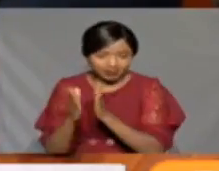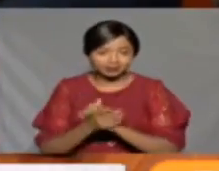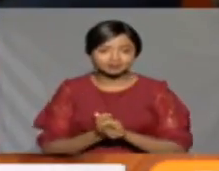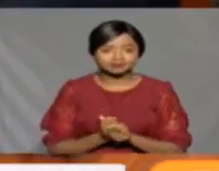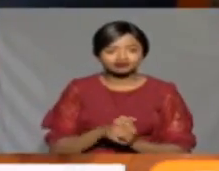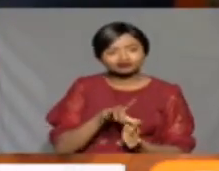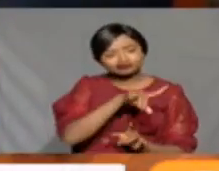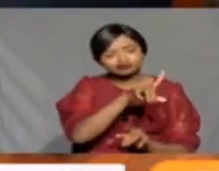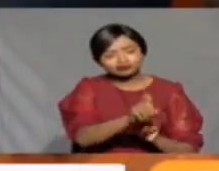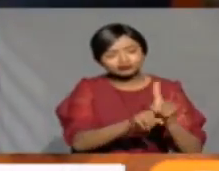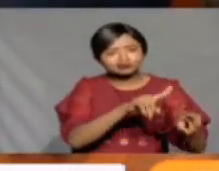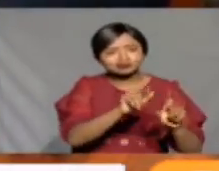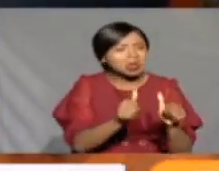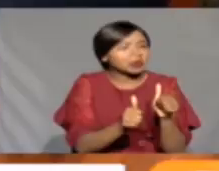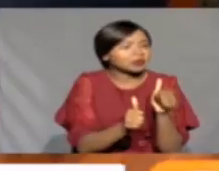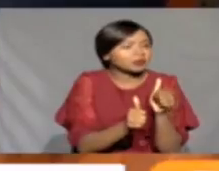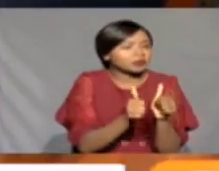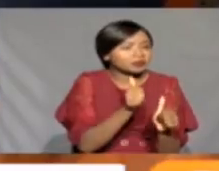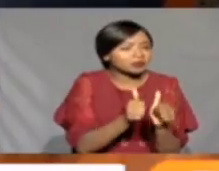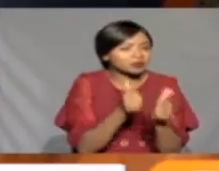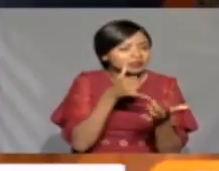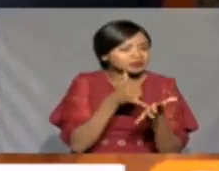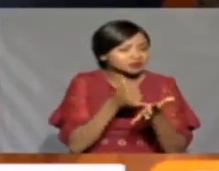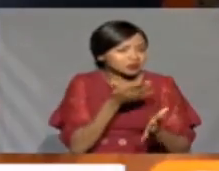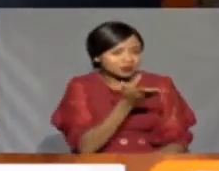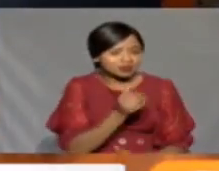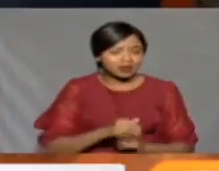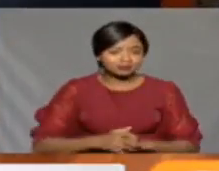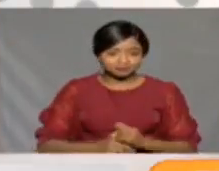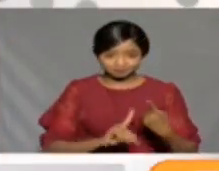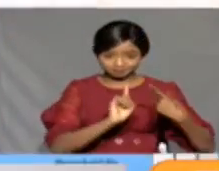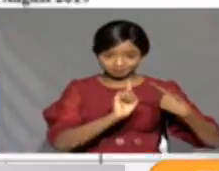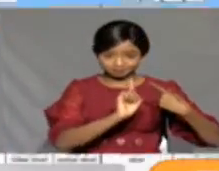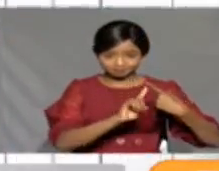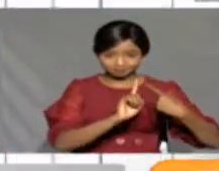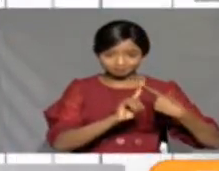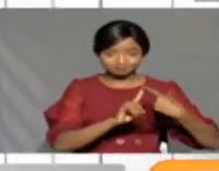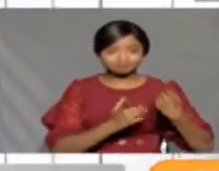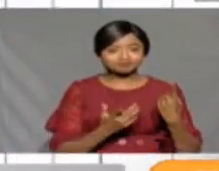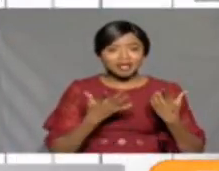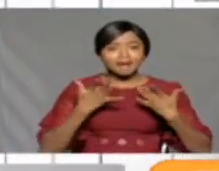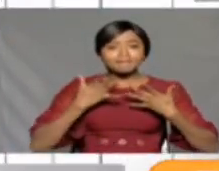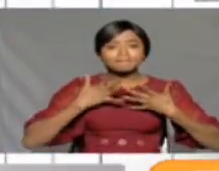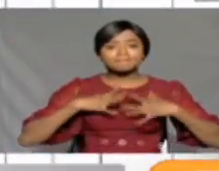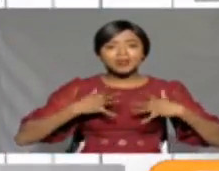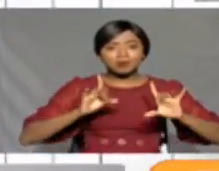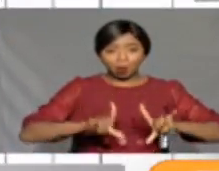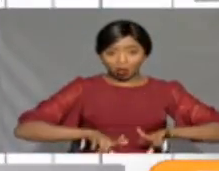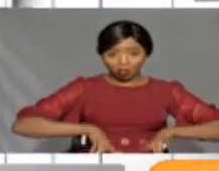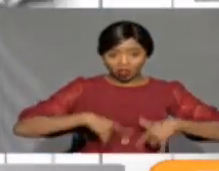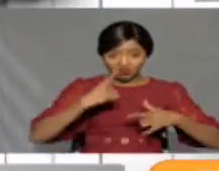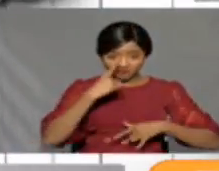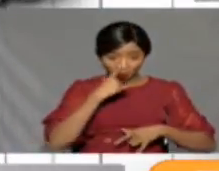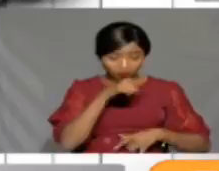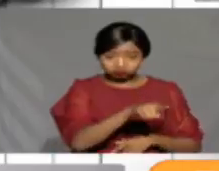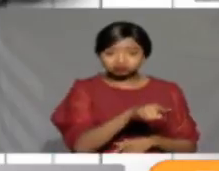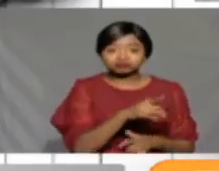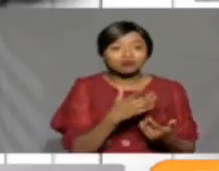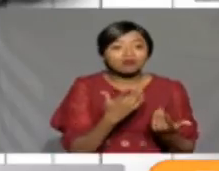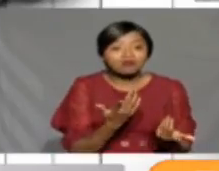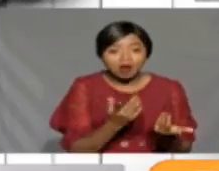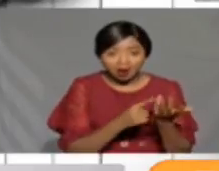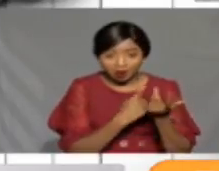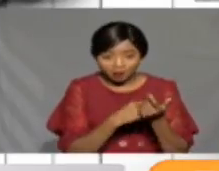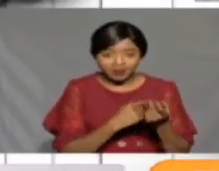maswali yanayonuiwa kuulizwa katika sensa mwaka huu ikiwa ni idadi ya watu walioko katika boma moja, na